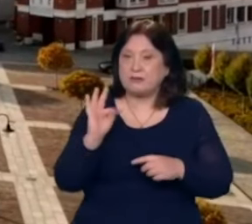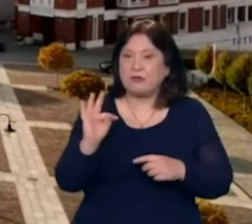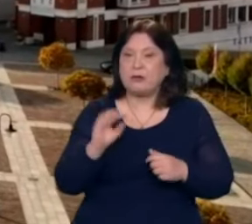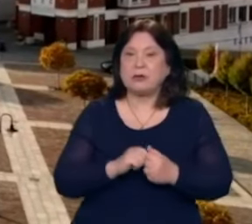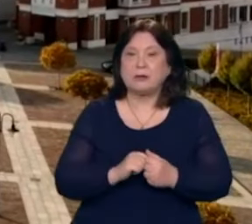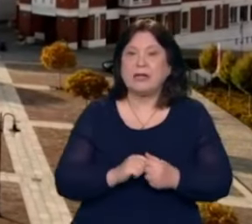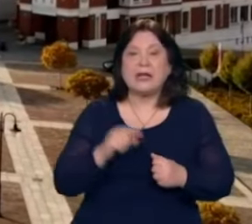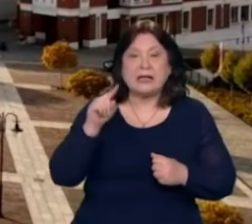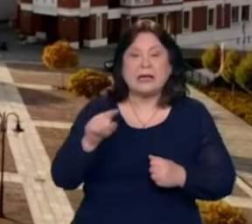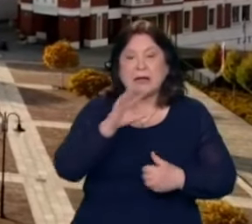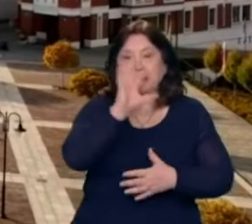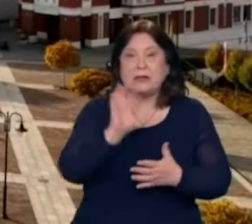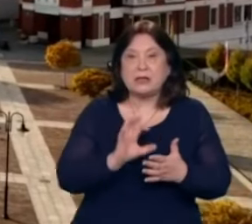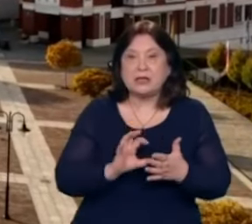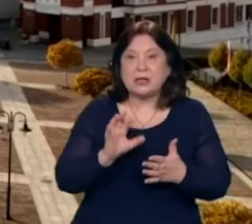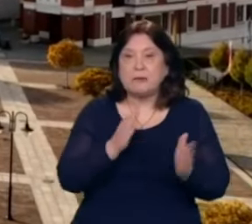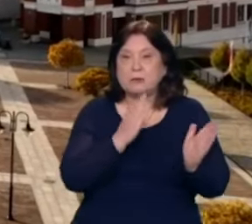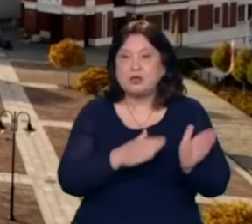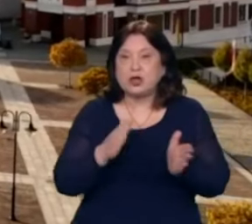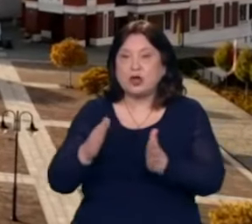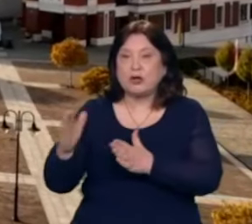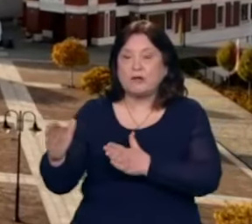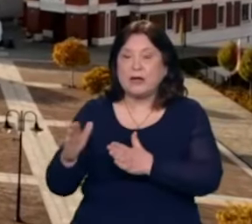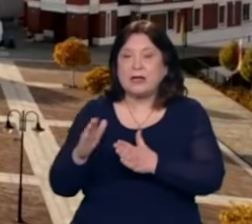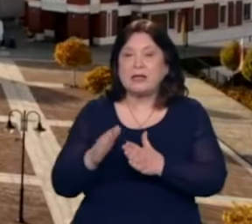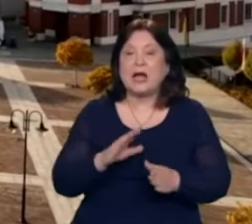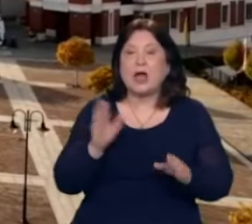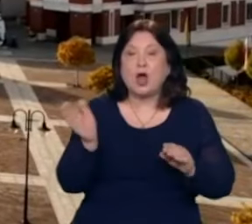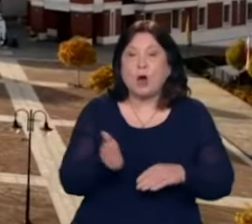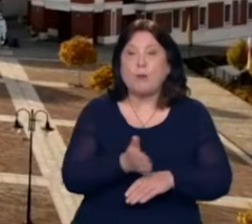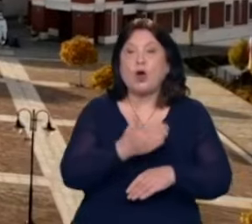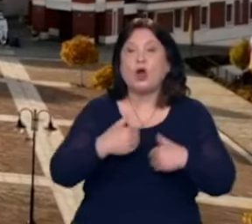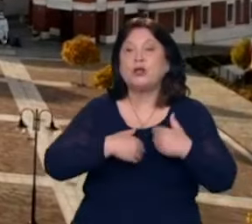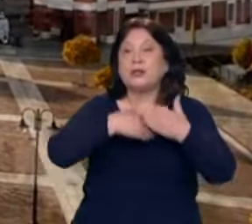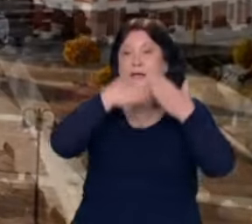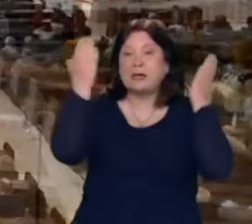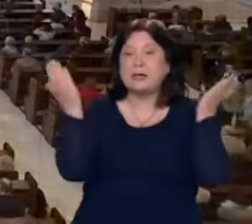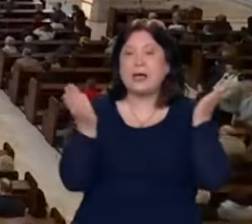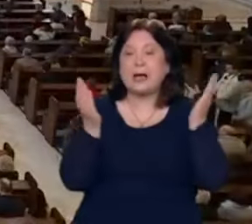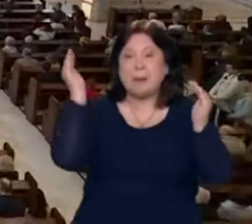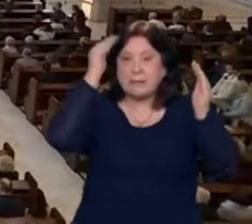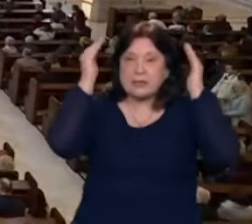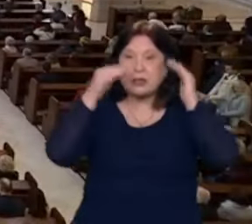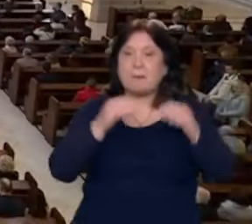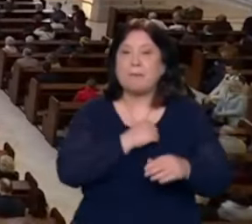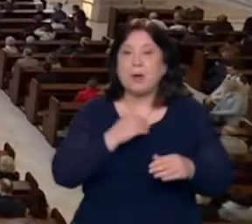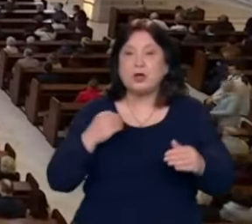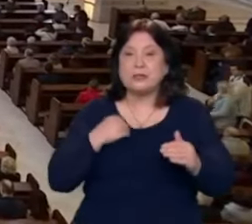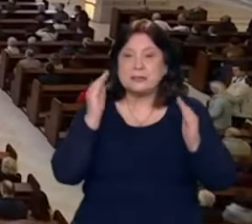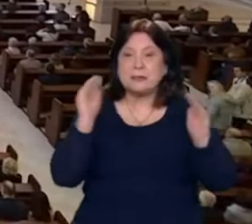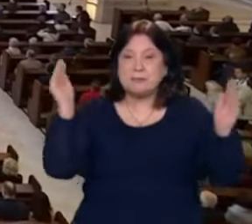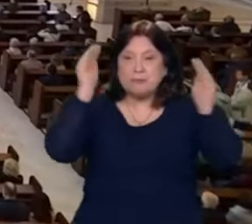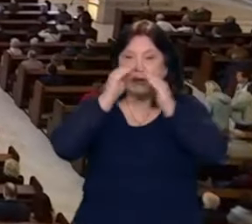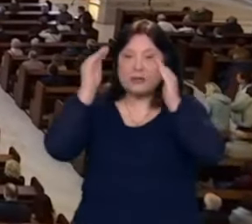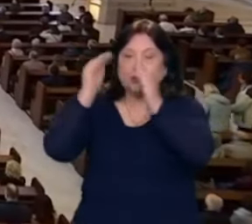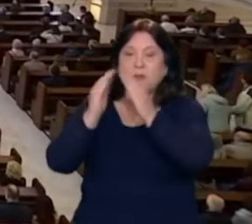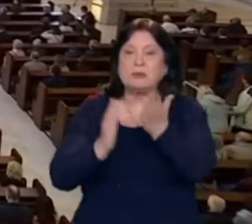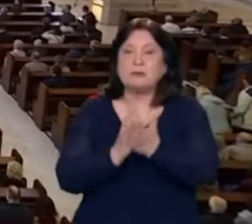treściami przygotowali nas na obchody Dnia Papieskiego polscy Biskupi poprzez swoje